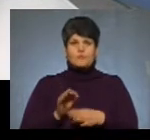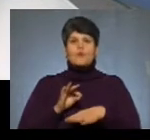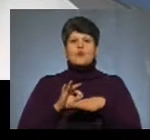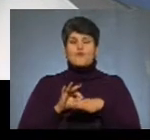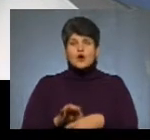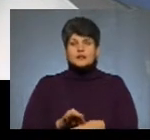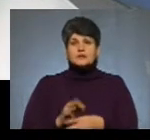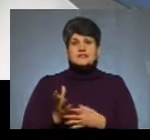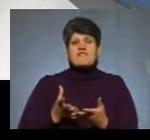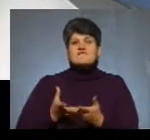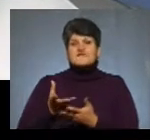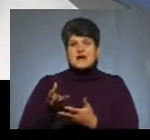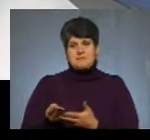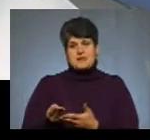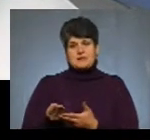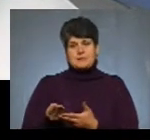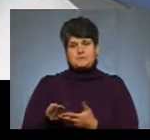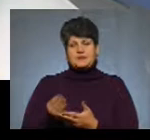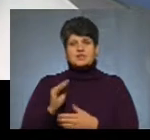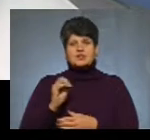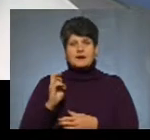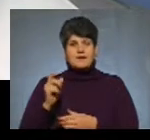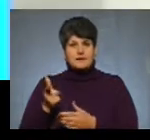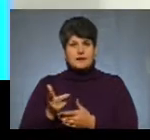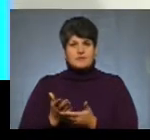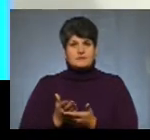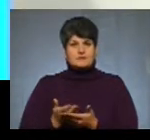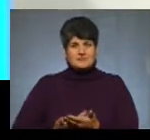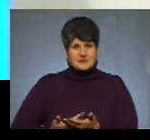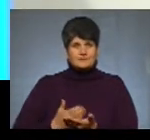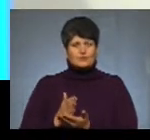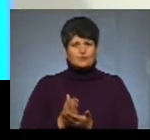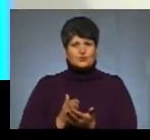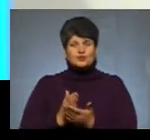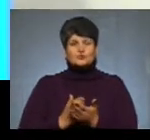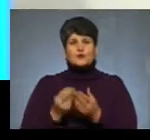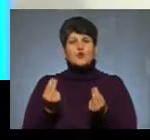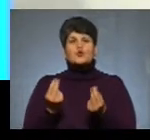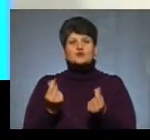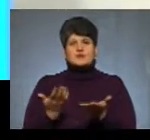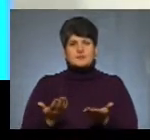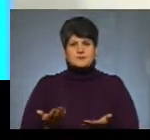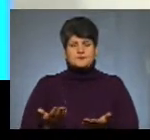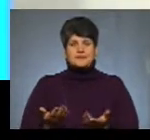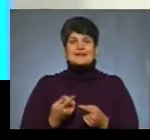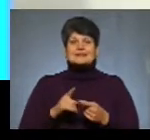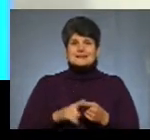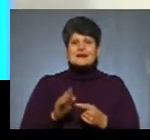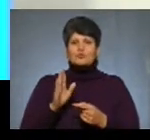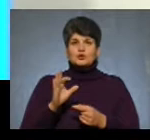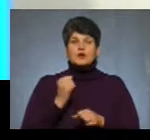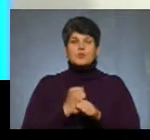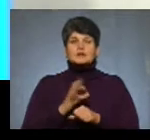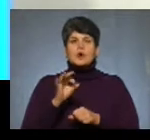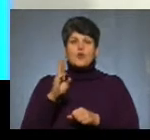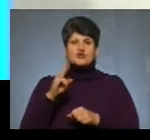проводитись сама виплата за житлово-комунальні послуги грішми на комунальні установи. Це буде проводити